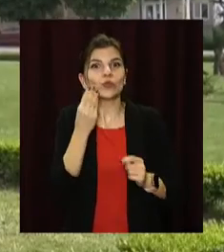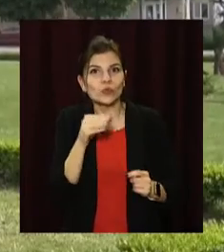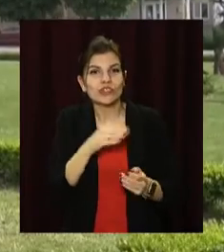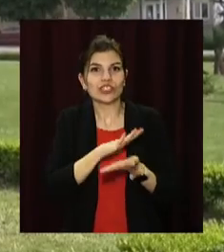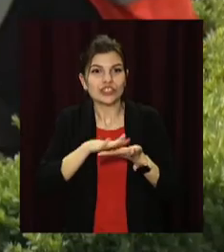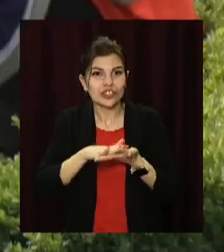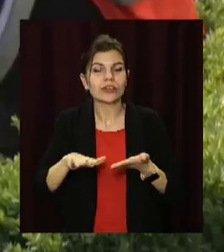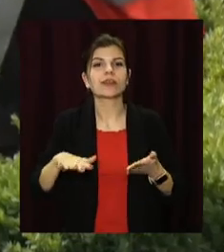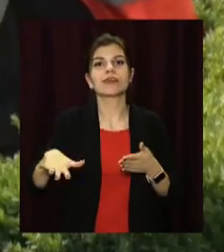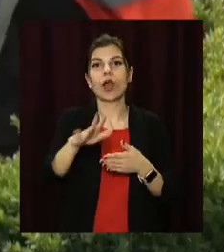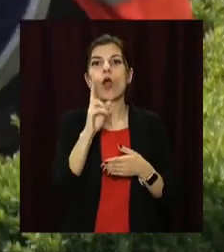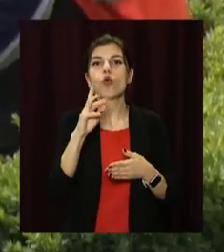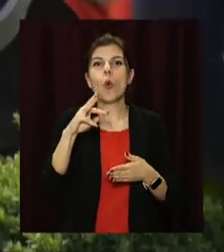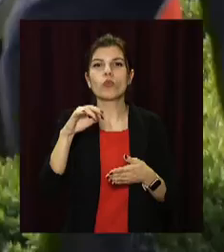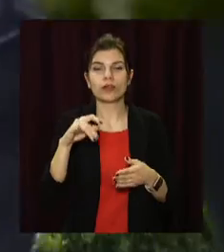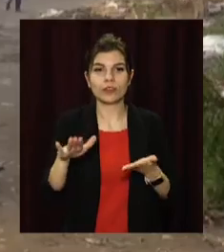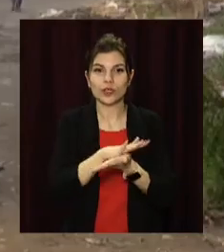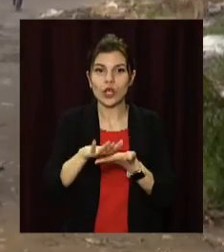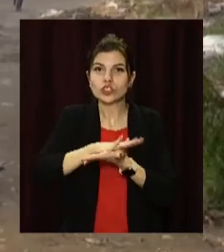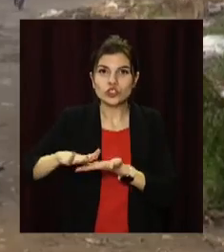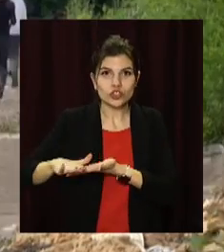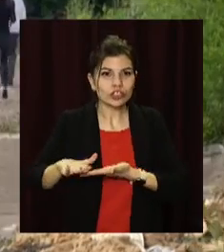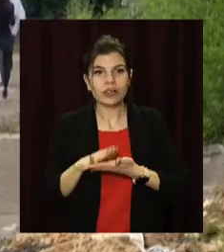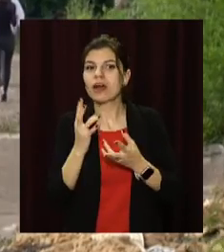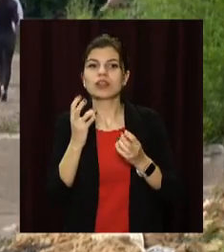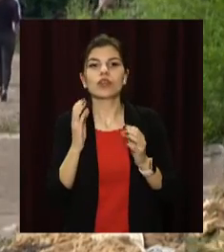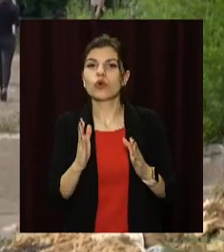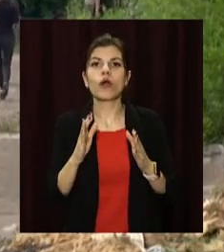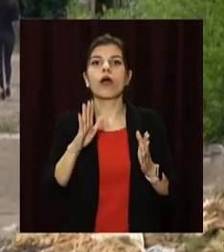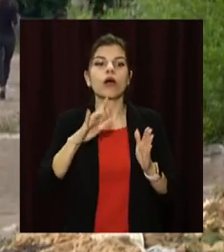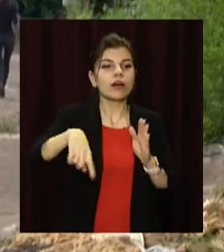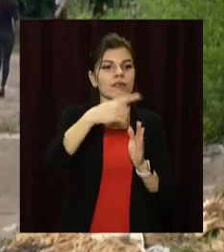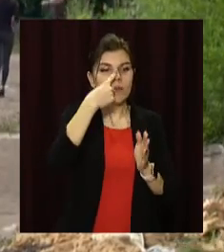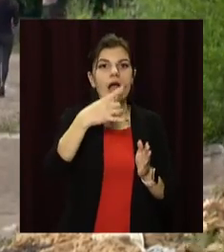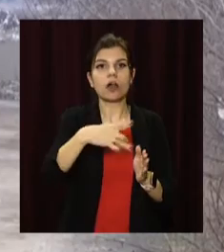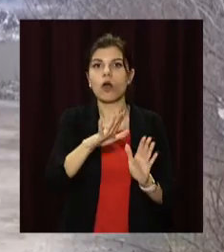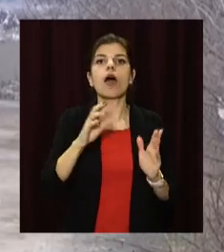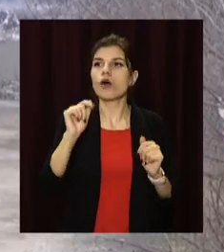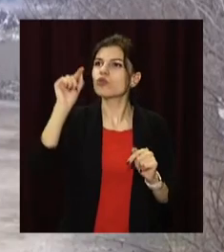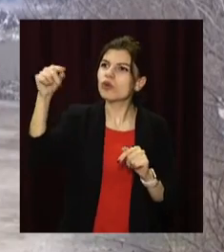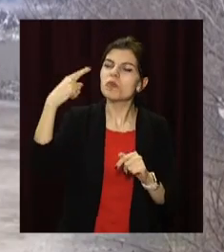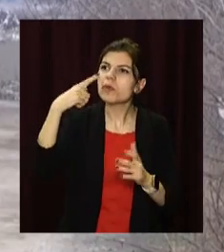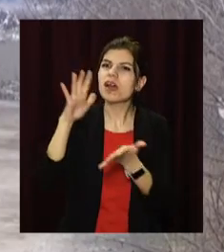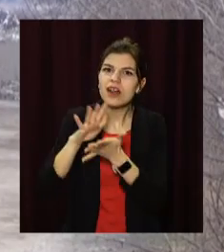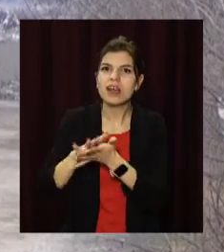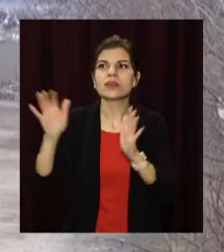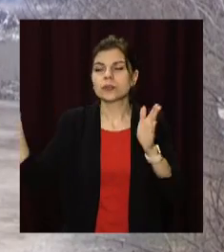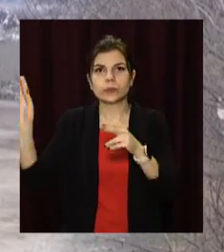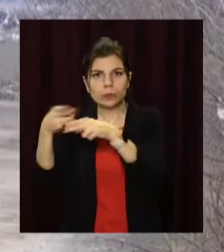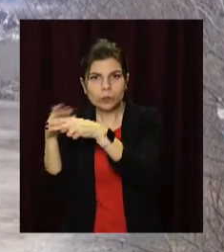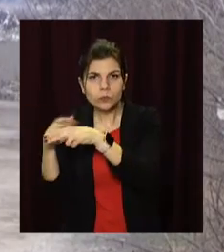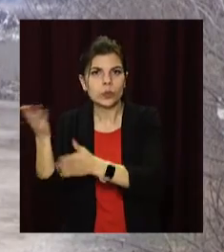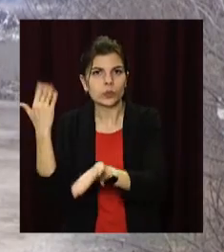Комунальники прибирають територію не лише навколо житла, а й у балках поблизу з'їздів з мостів. Ліквідовують стихійні сміттєзвалища,